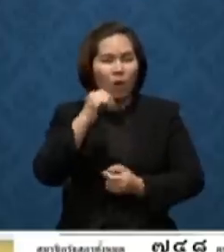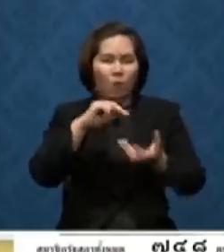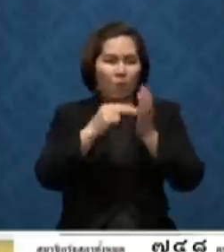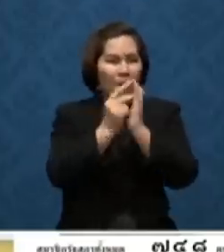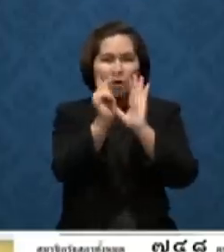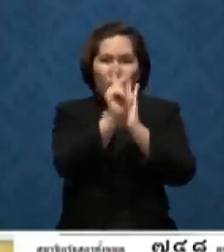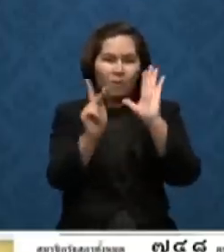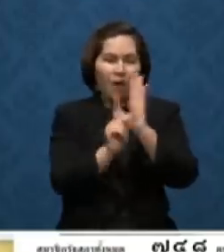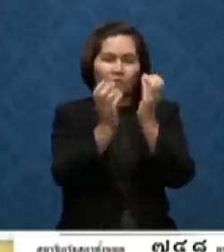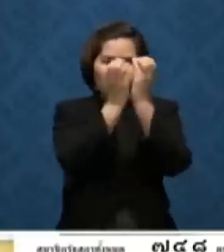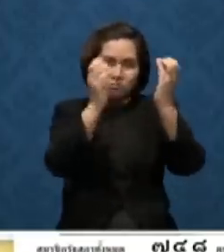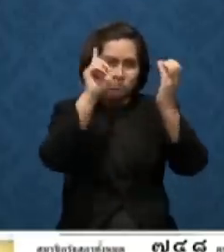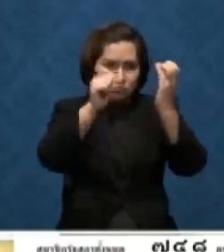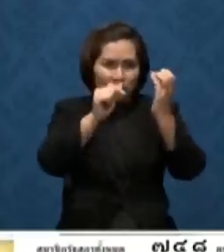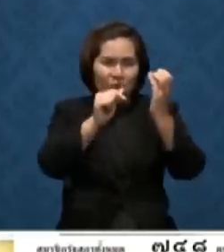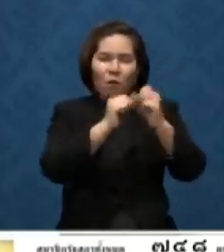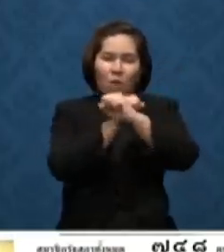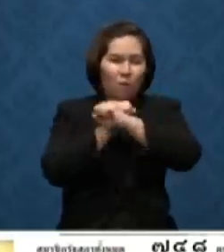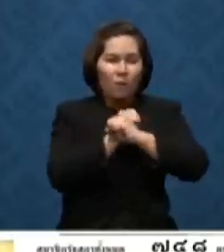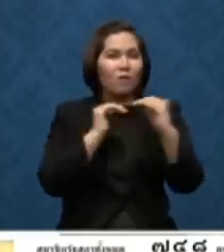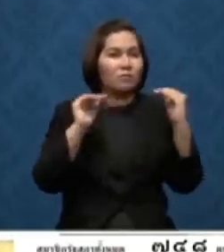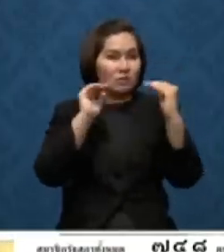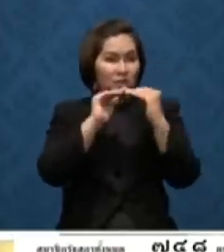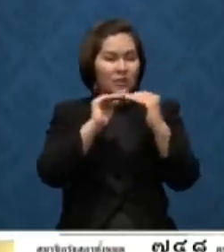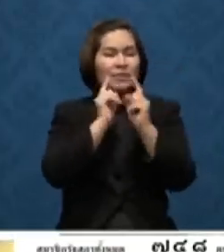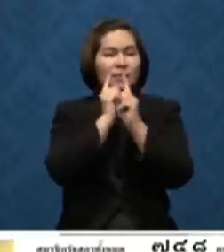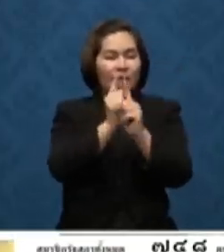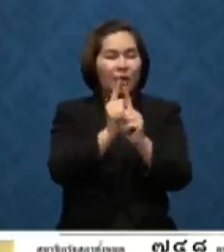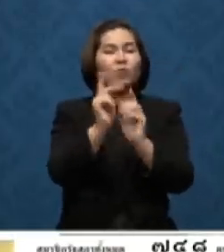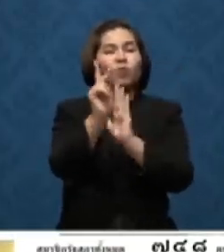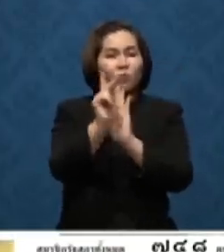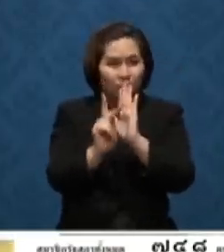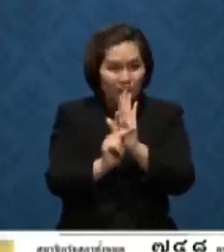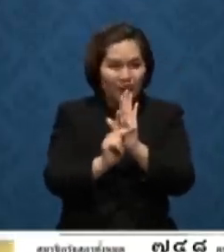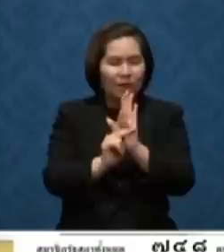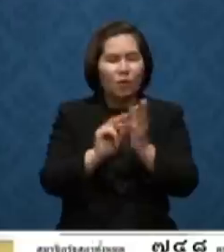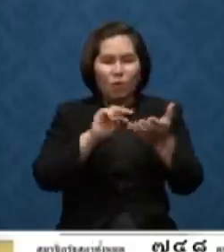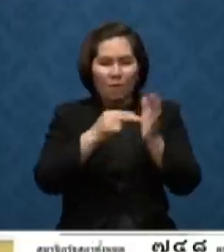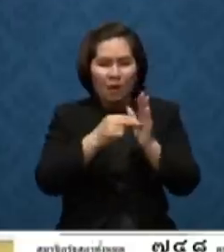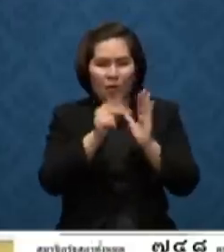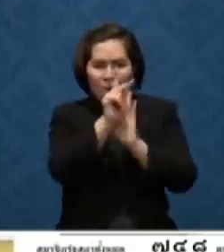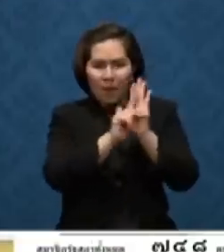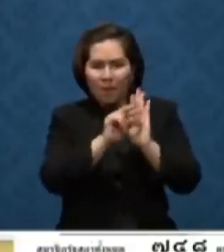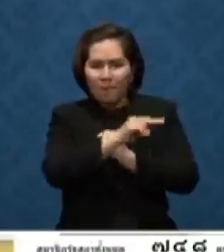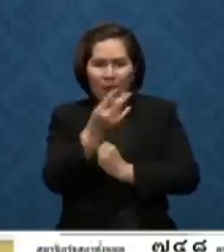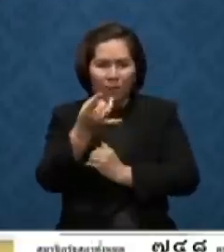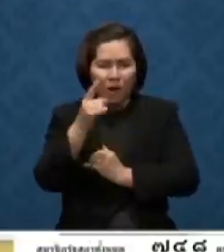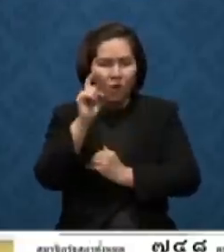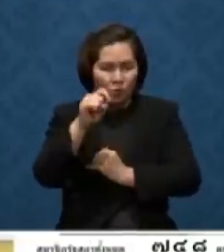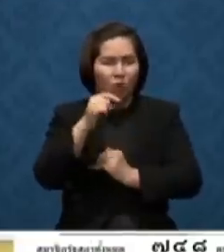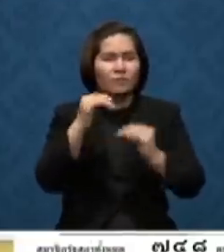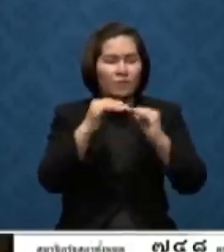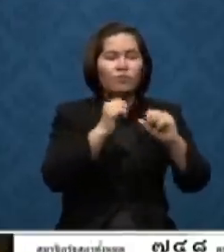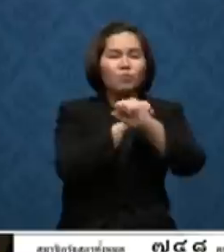ของรัฐธรรมนูญและปกป้องหลักนิติธรรมโดยเฉพาะเกี่ยวกับการตีความกฎหมายท่านประธานครับประเด็น